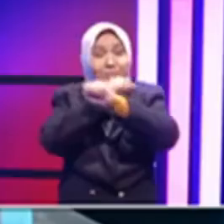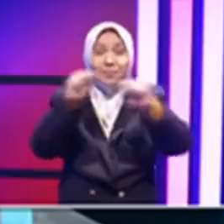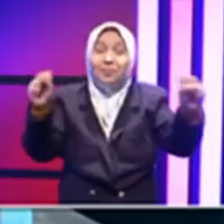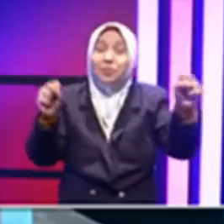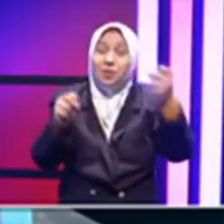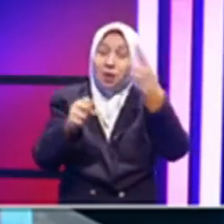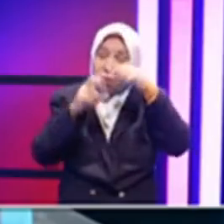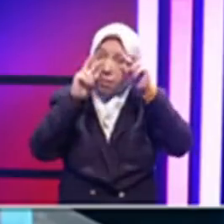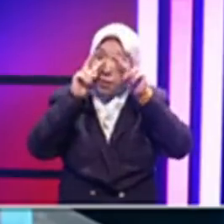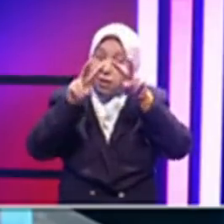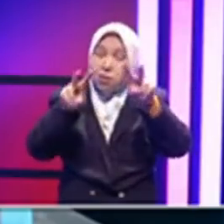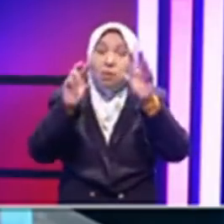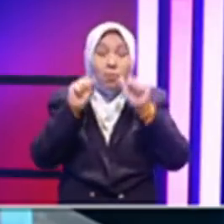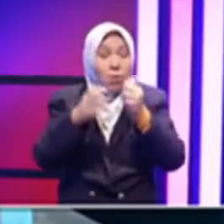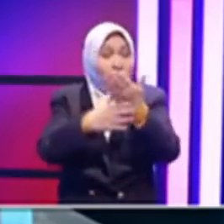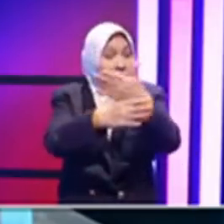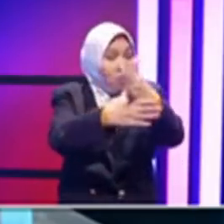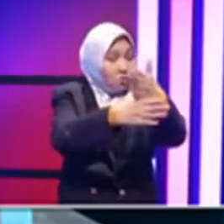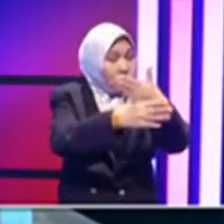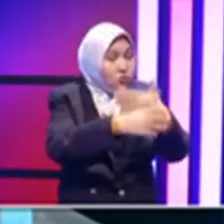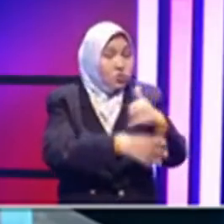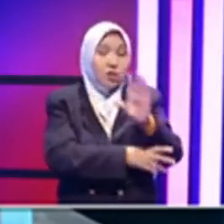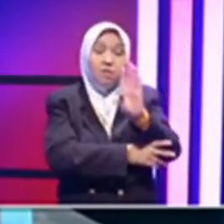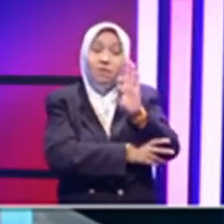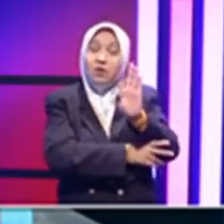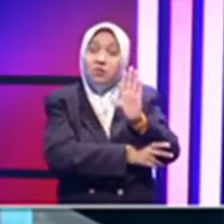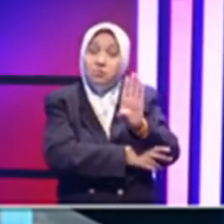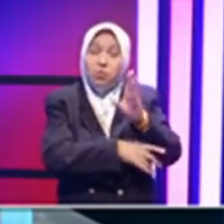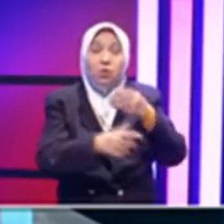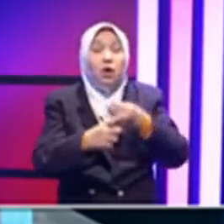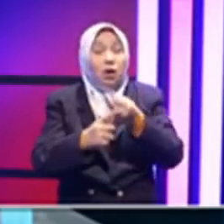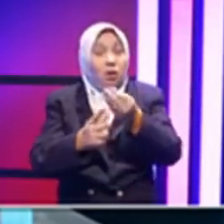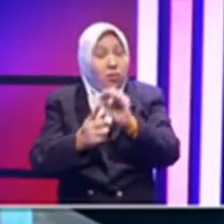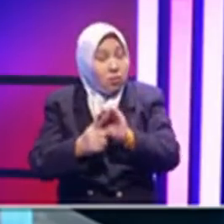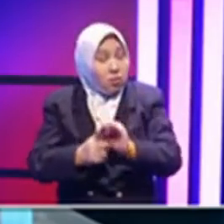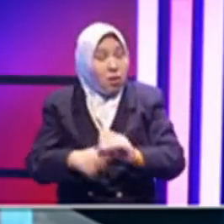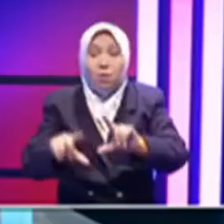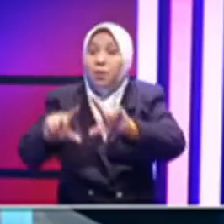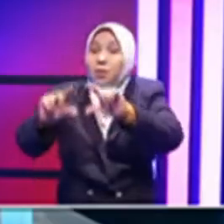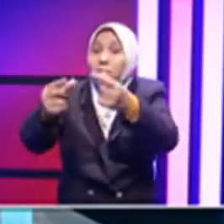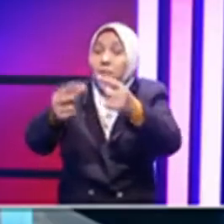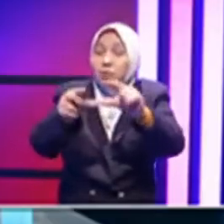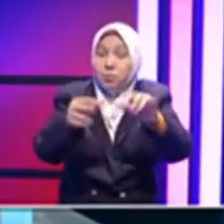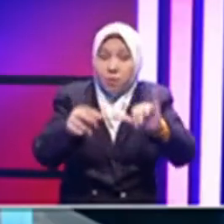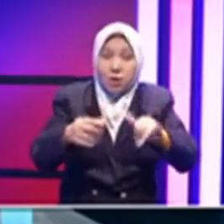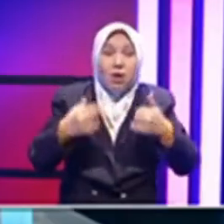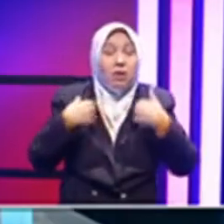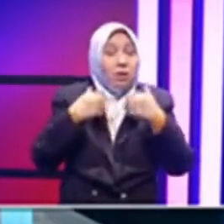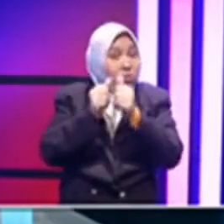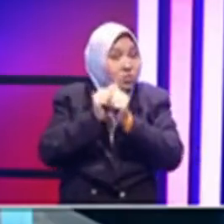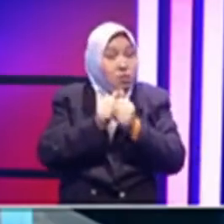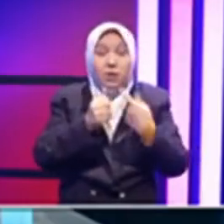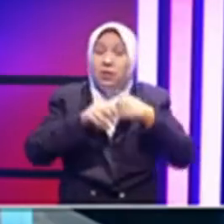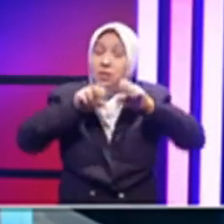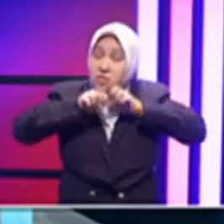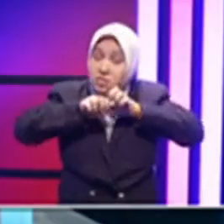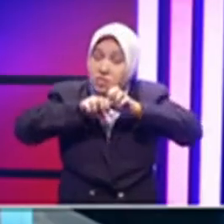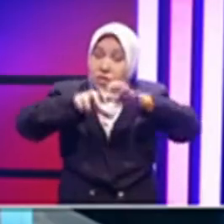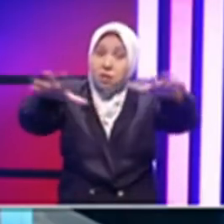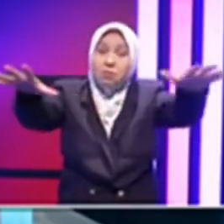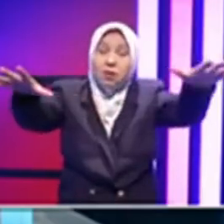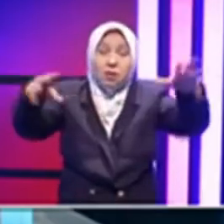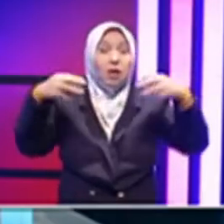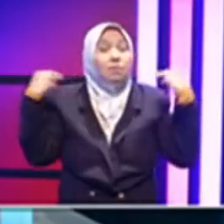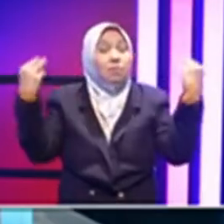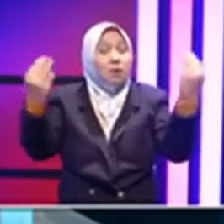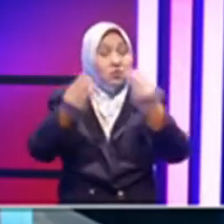Bagi yang menonton bolehlah share di ruangan Facebook ataupun di dalam grup-grup yang ada. Sama-sama kita sebarkan majlis